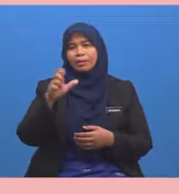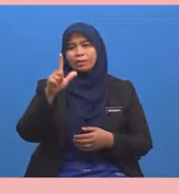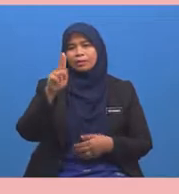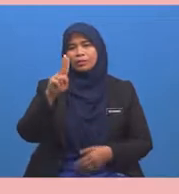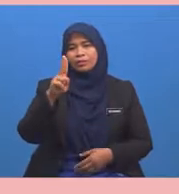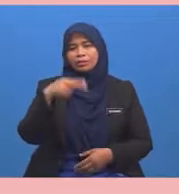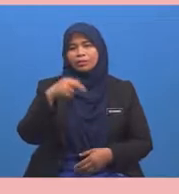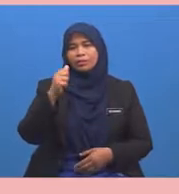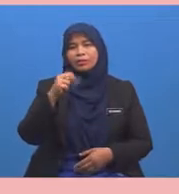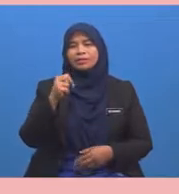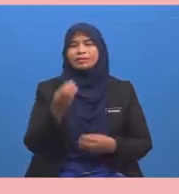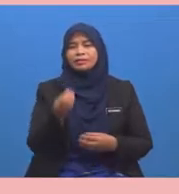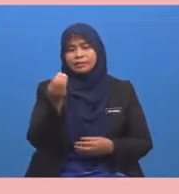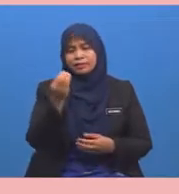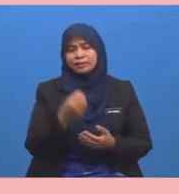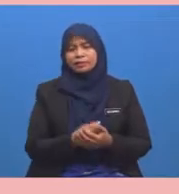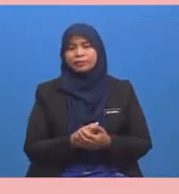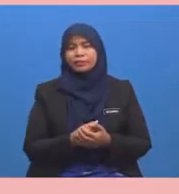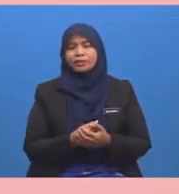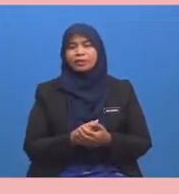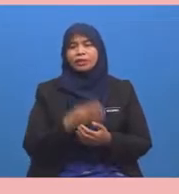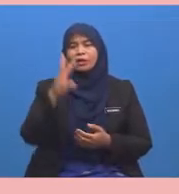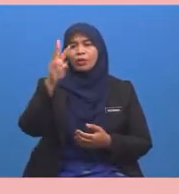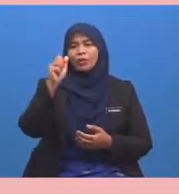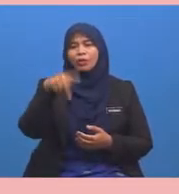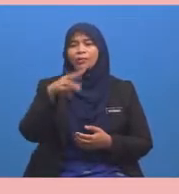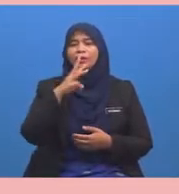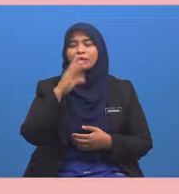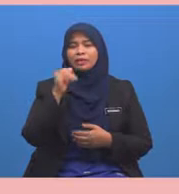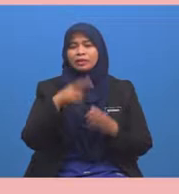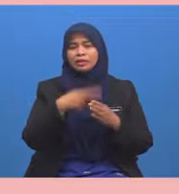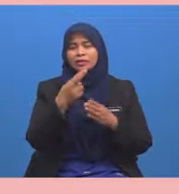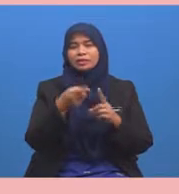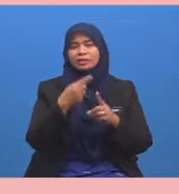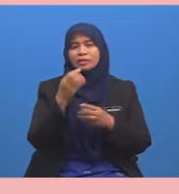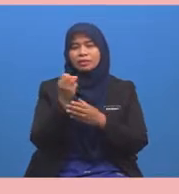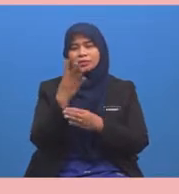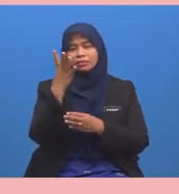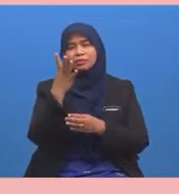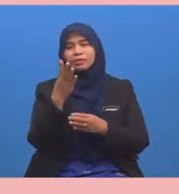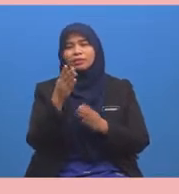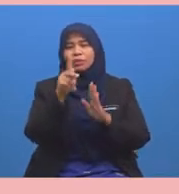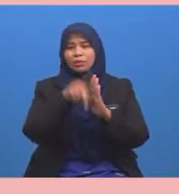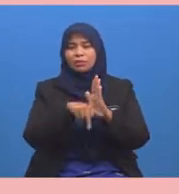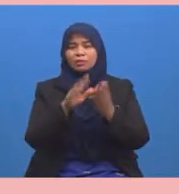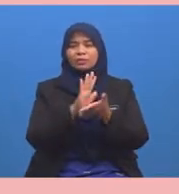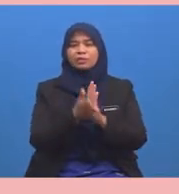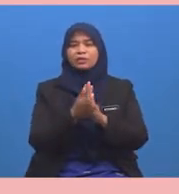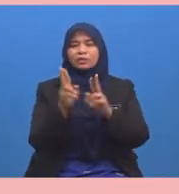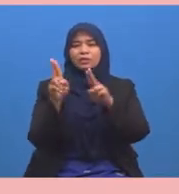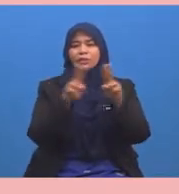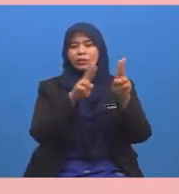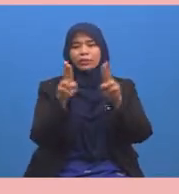peluhan tumbuhan berkurangan. Wap air yang terhasil daripada tumbuhan berkurangan menjadikan